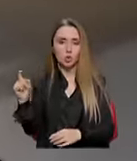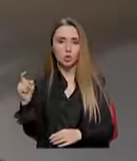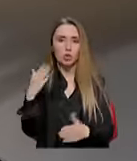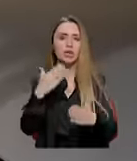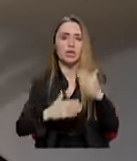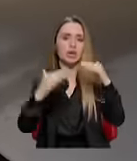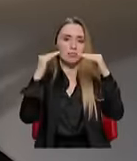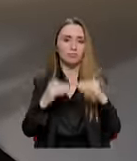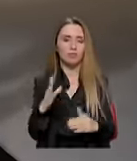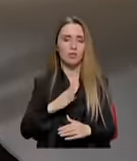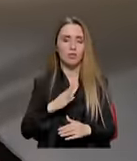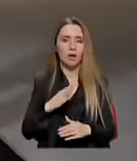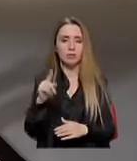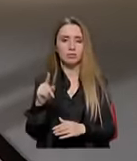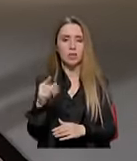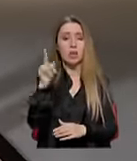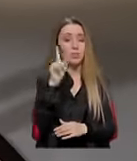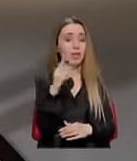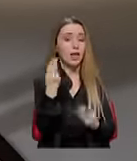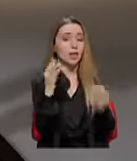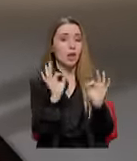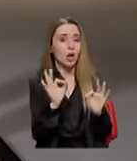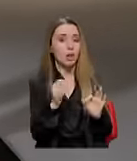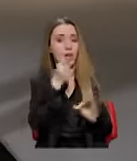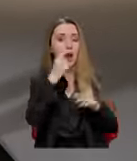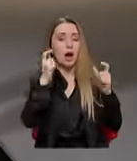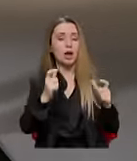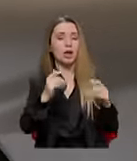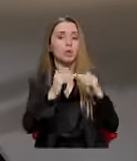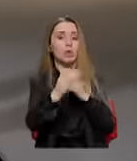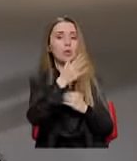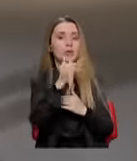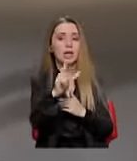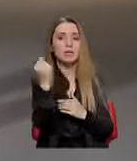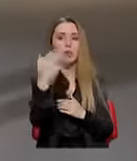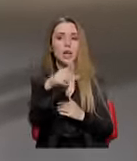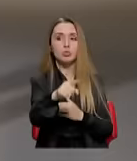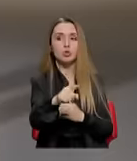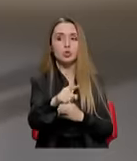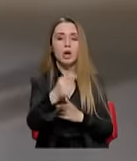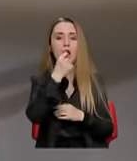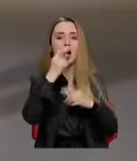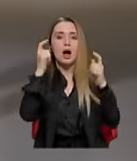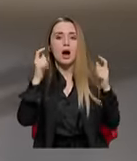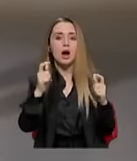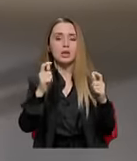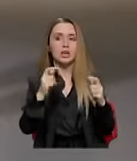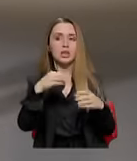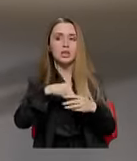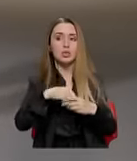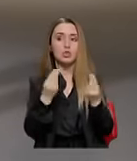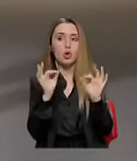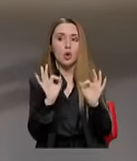yarı oranında bir de rakamsal olarak karşılıkları bunlar bir de en önemli Ankara'nın bilmesi gereken rakamlar şunlar Ankara'nın olmazsa